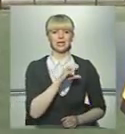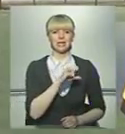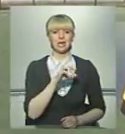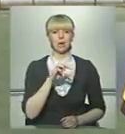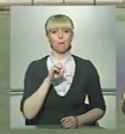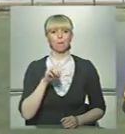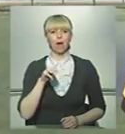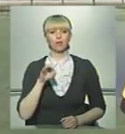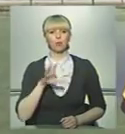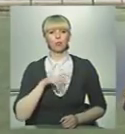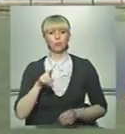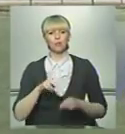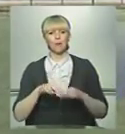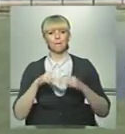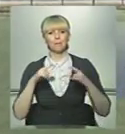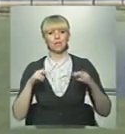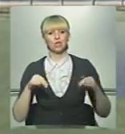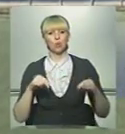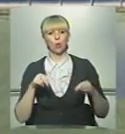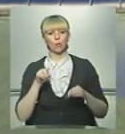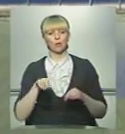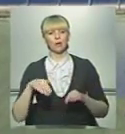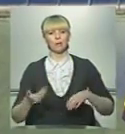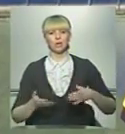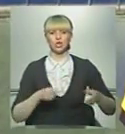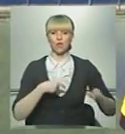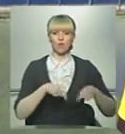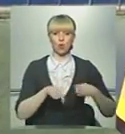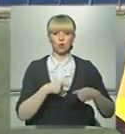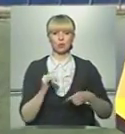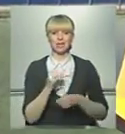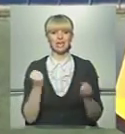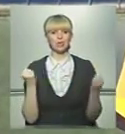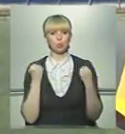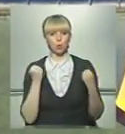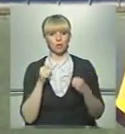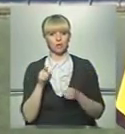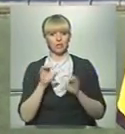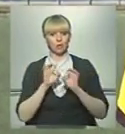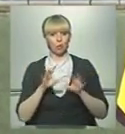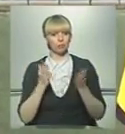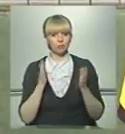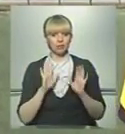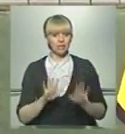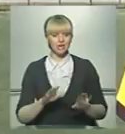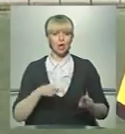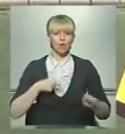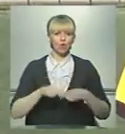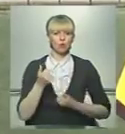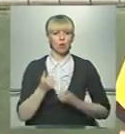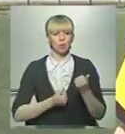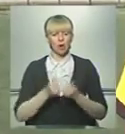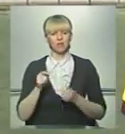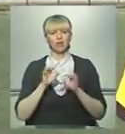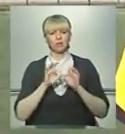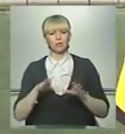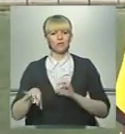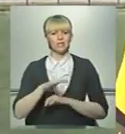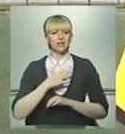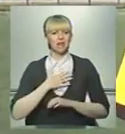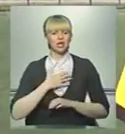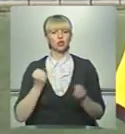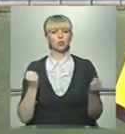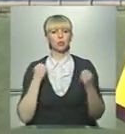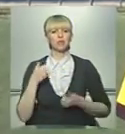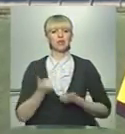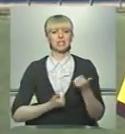тим містком між футболістами, між спортсменами, тому що він коментував не тільки футбольні матчі, він коментував всі наші спортивні змагання